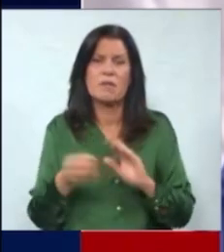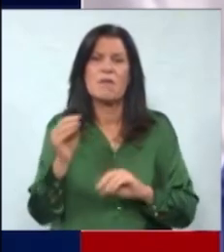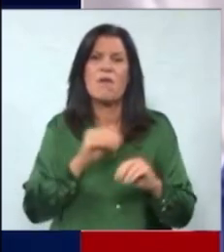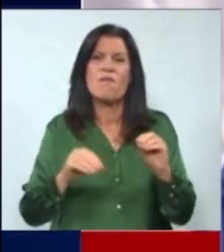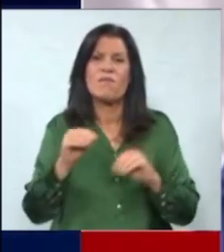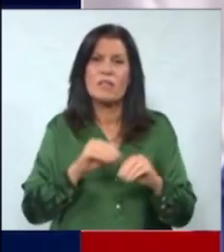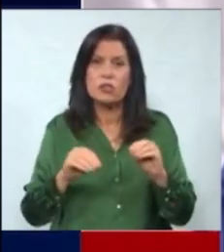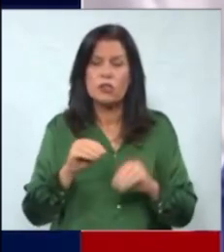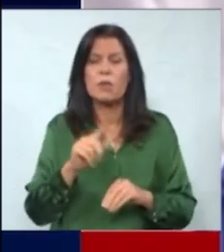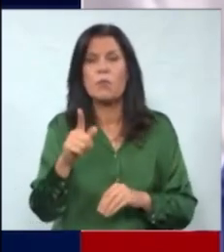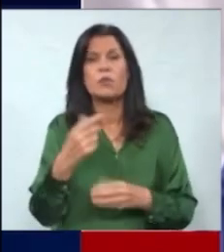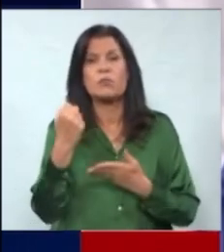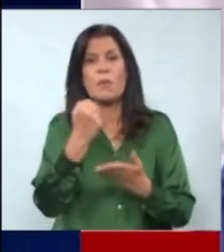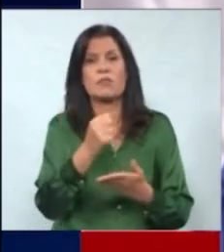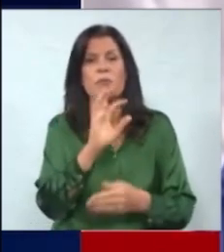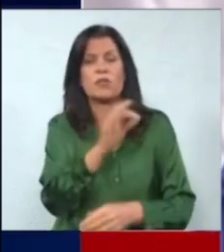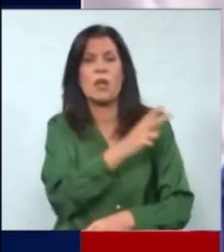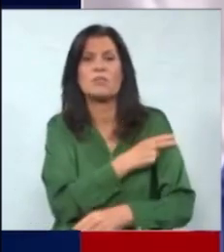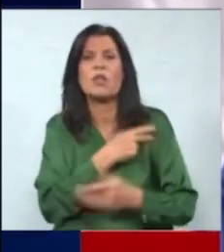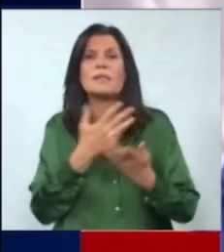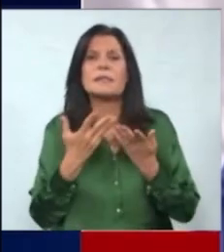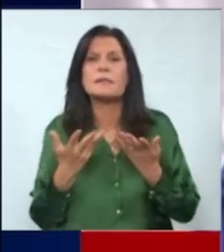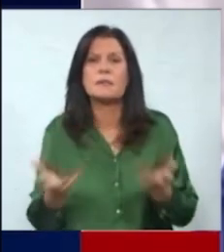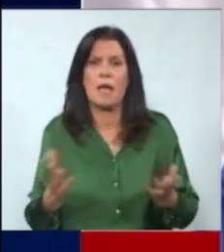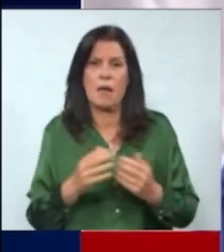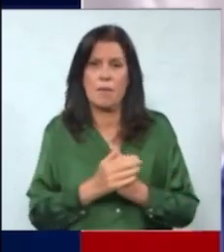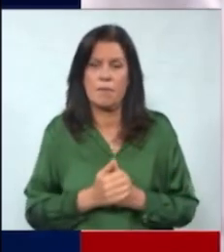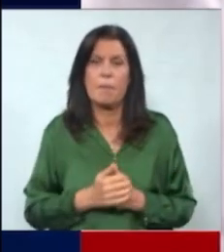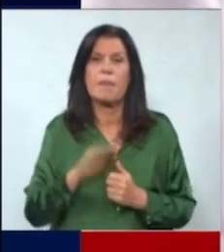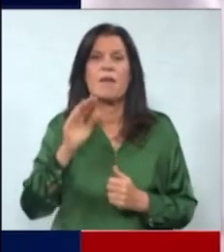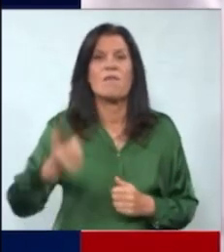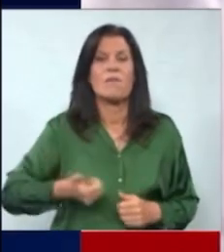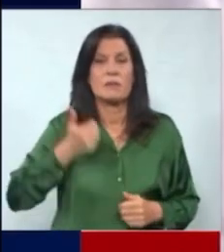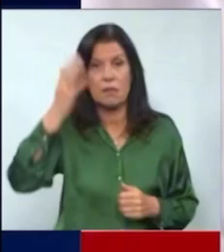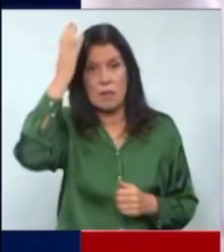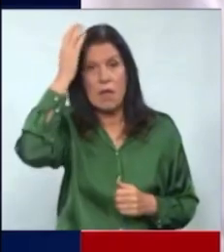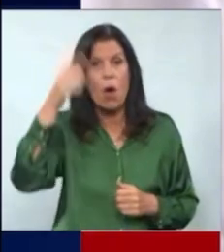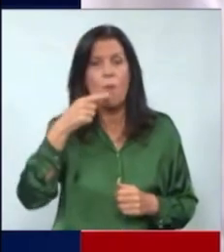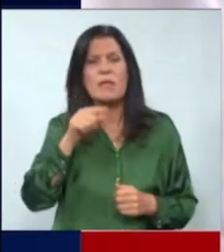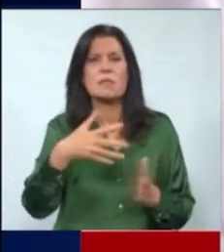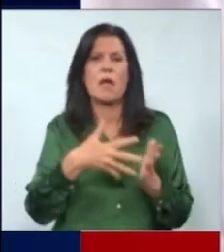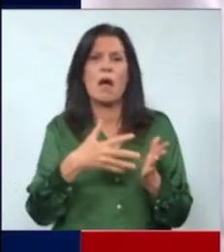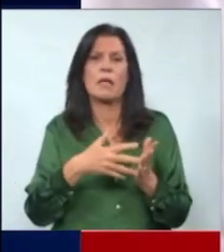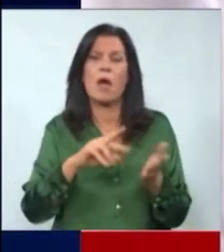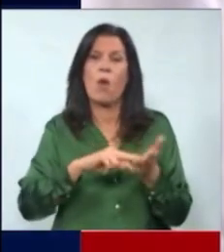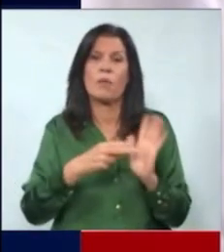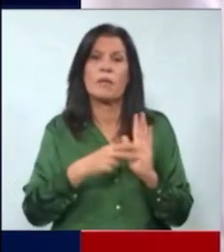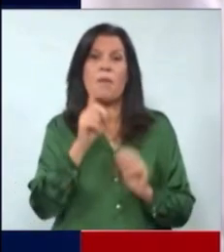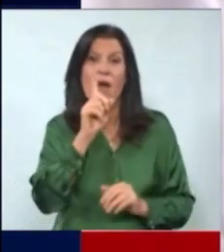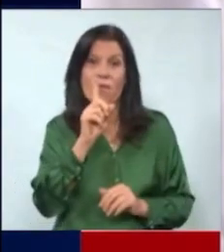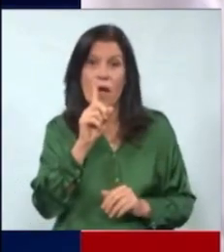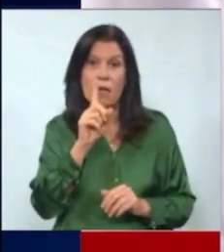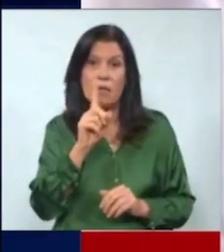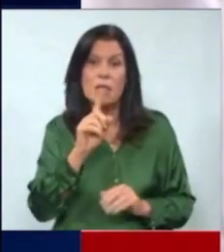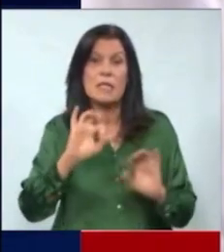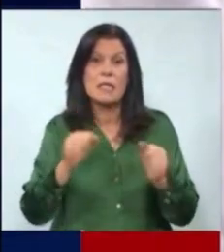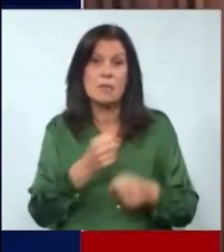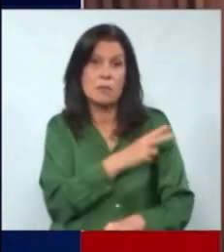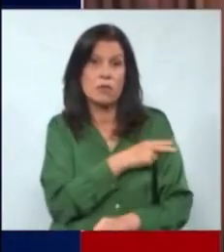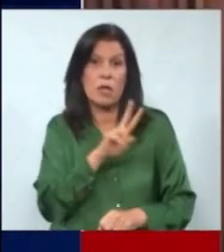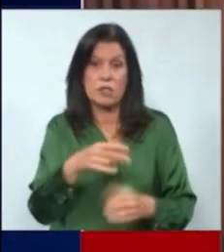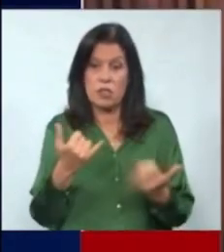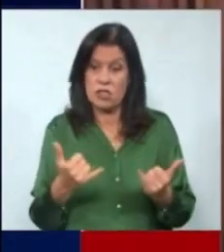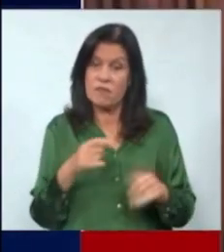כמו שאמרת גם השר איתמר בן גביר מצטרף אליה ואומר, מדובר בחקירה פוליטית, אבל אולי יש קצת אופטימיות, אם למשטרה יש זמן עכשיו לחקור תאונות אחרי